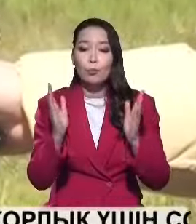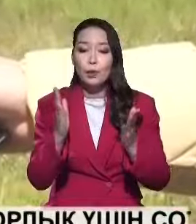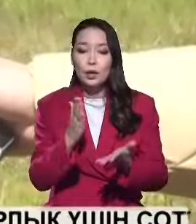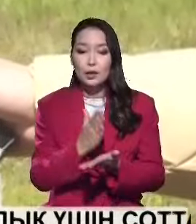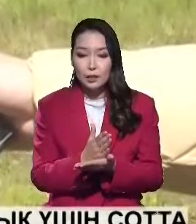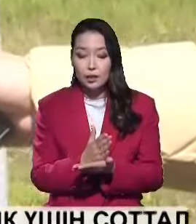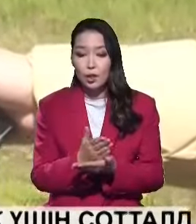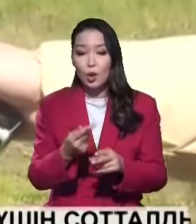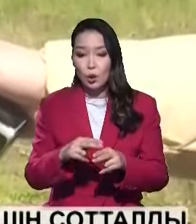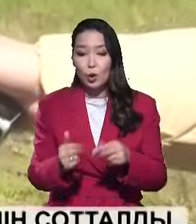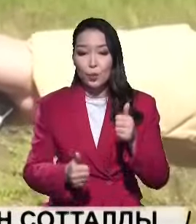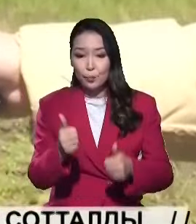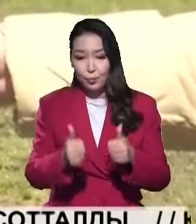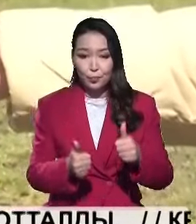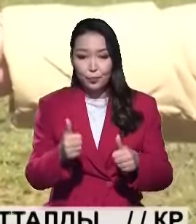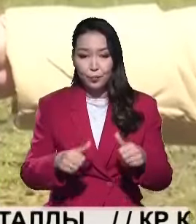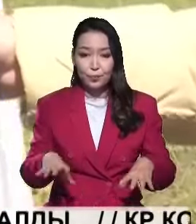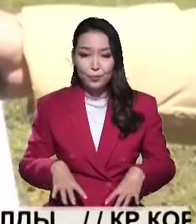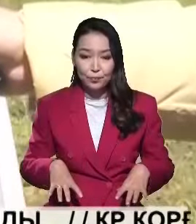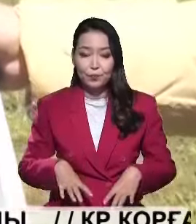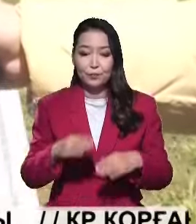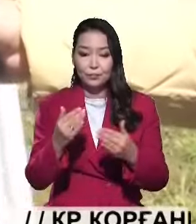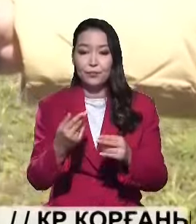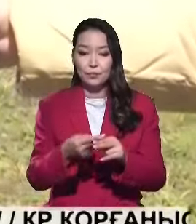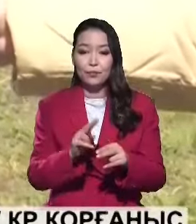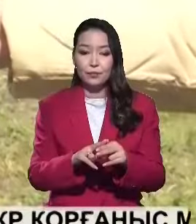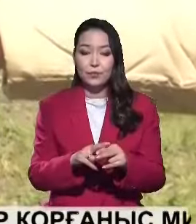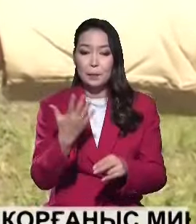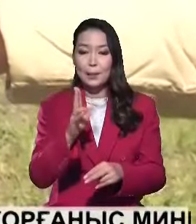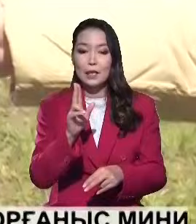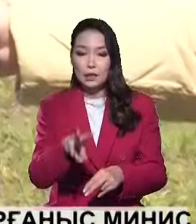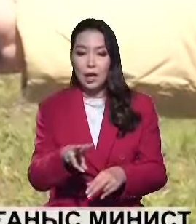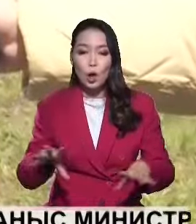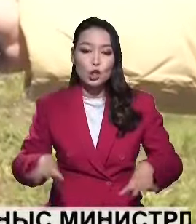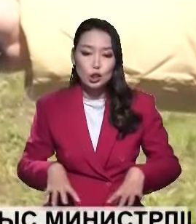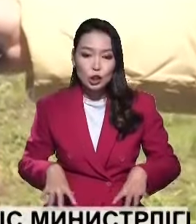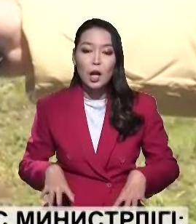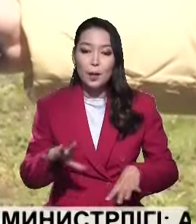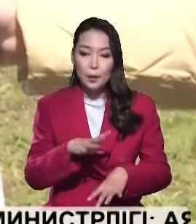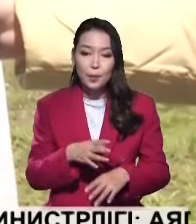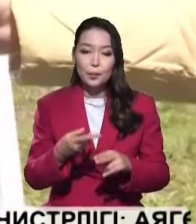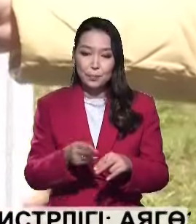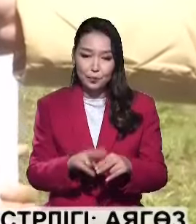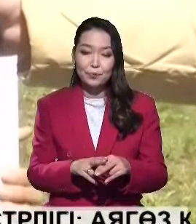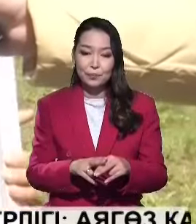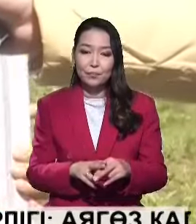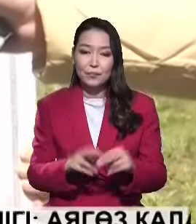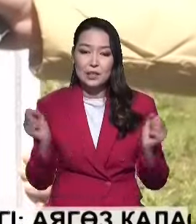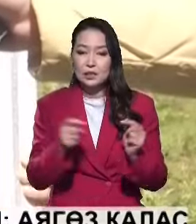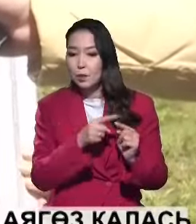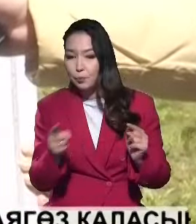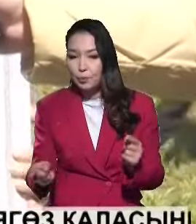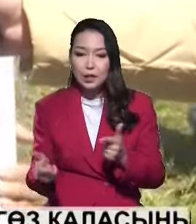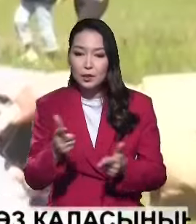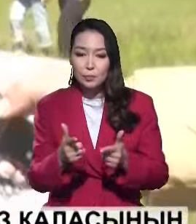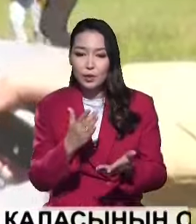бәйге 5 километр, 5 километр шаптық. Қыстан бері дайындалып отырық. Сол екінші